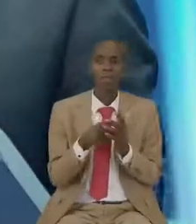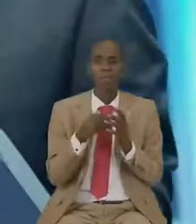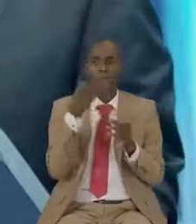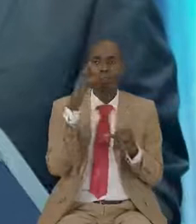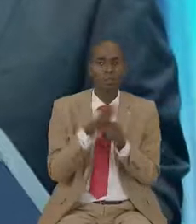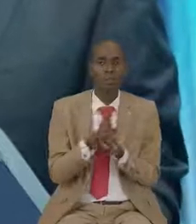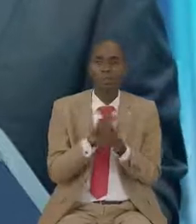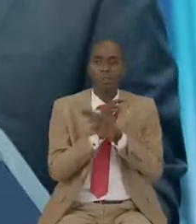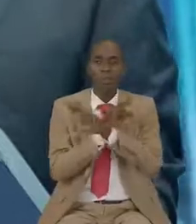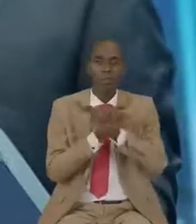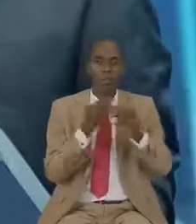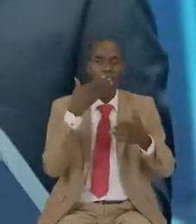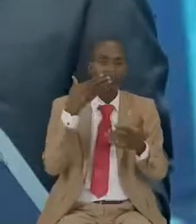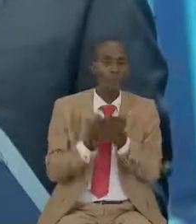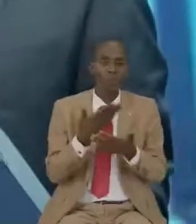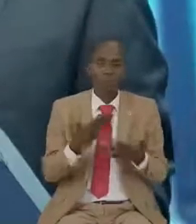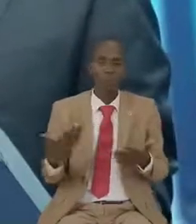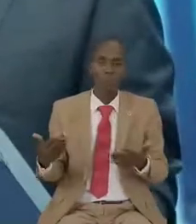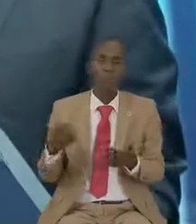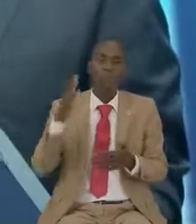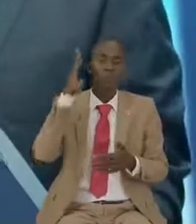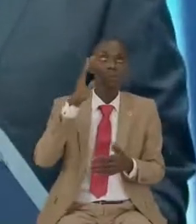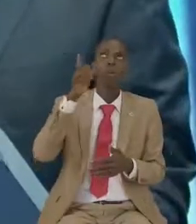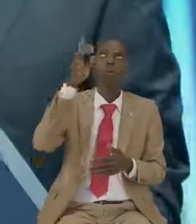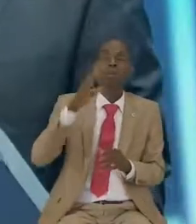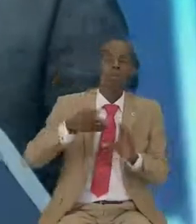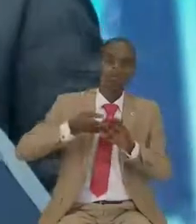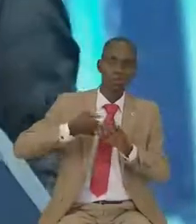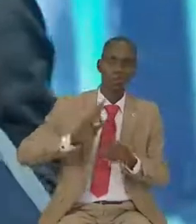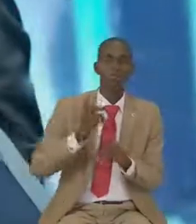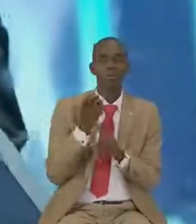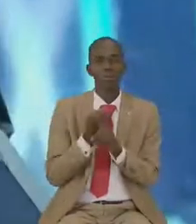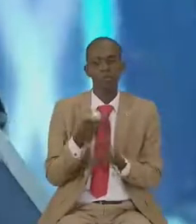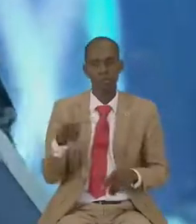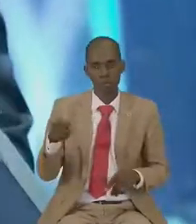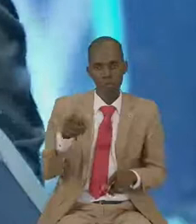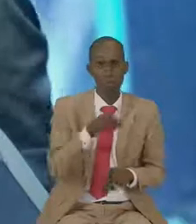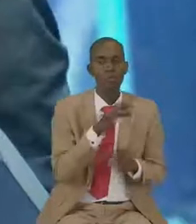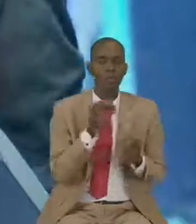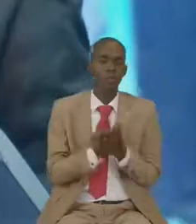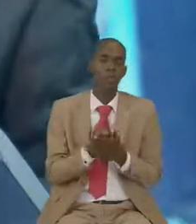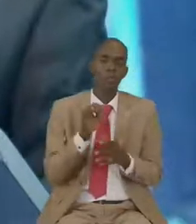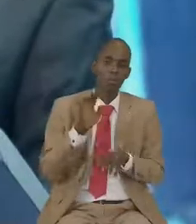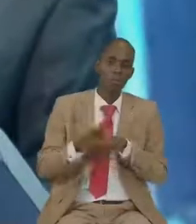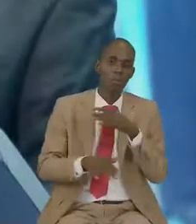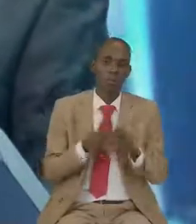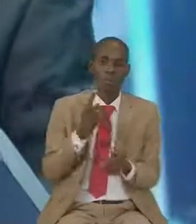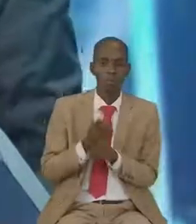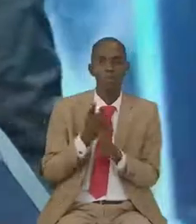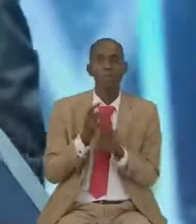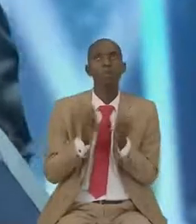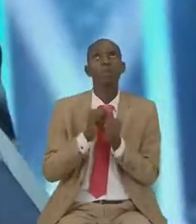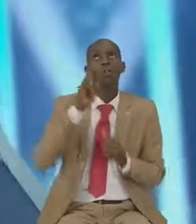Il faut saisir cette promesse. Car Dieu, le Seigneur, ne